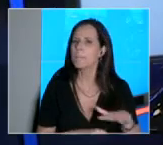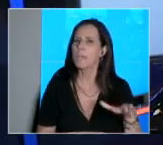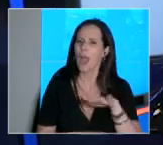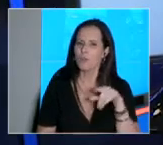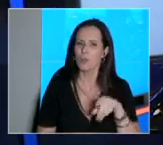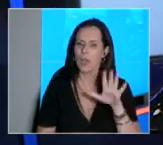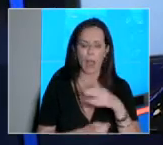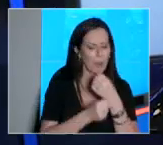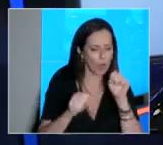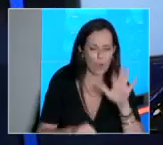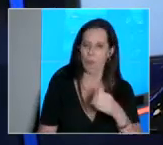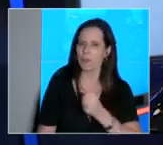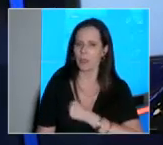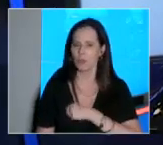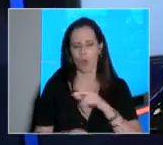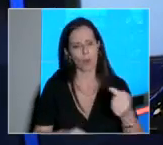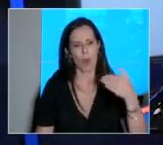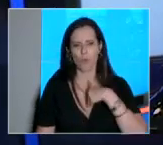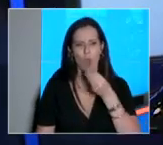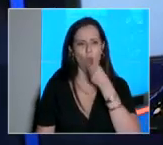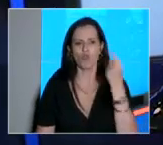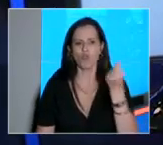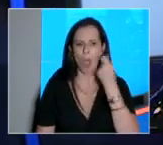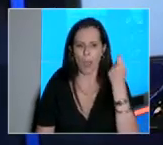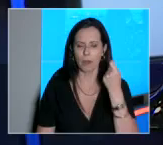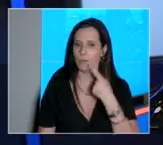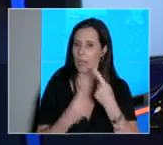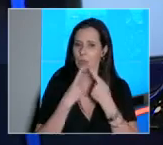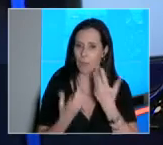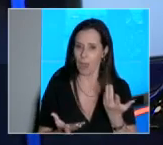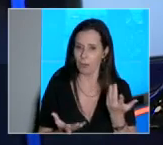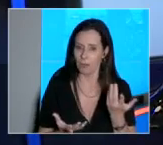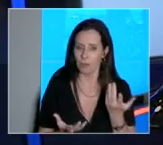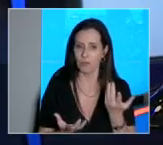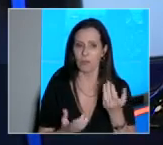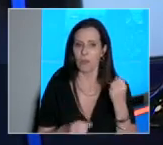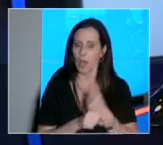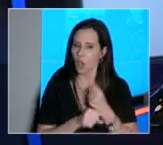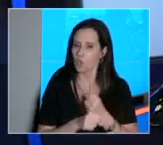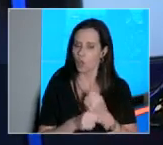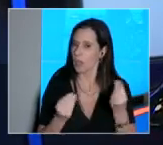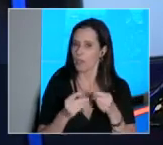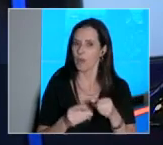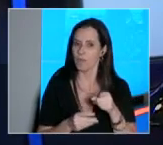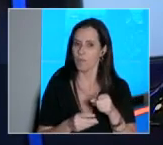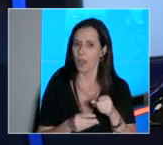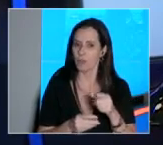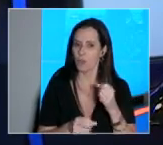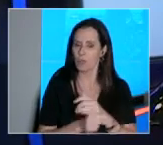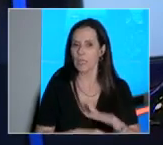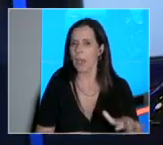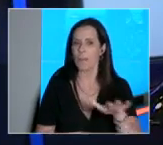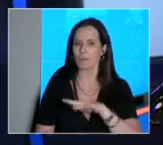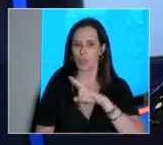מרחב שבו גם חילונים, גם דתיים, יכולים לבוא, לשבת בשבת, לדבר אחד עם השני, לעשות את הדבר הזה, ואתה מייצר בעצם את